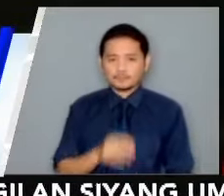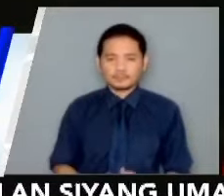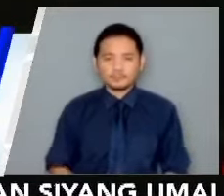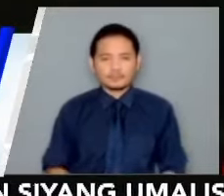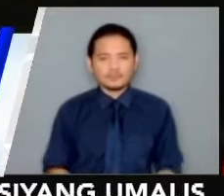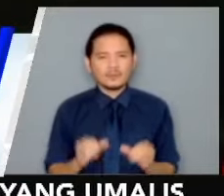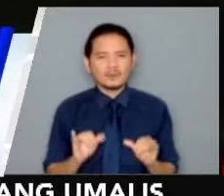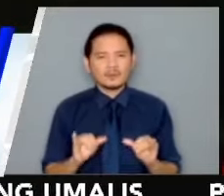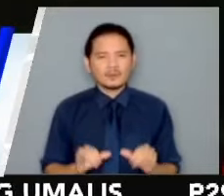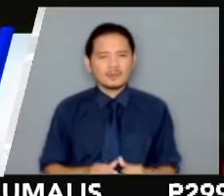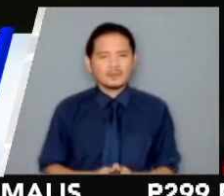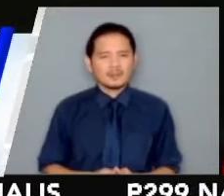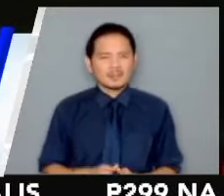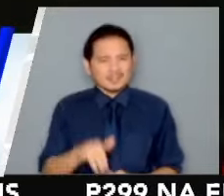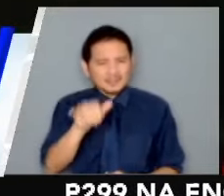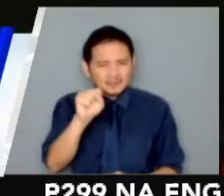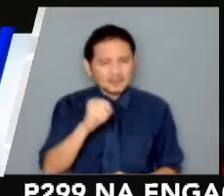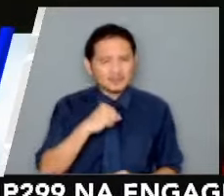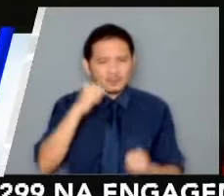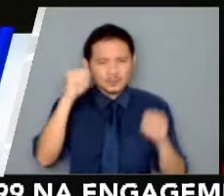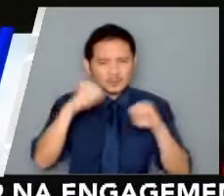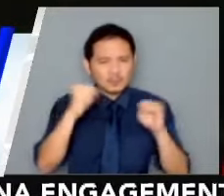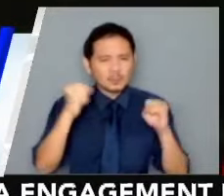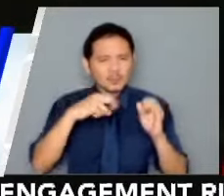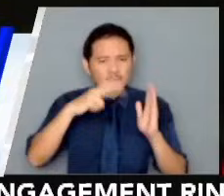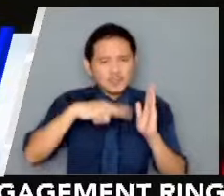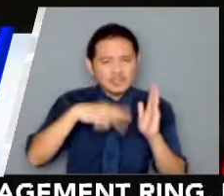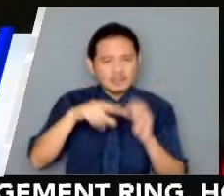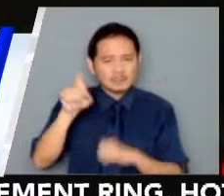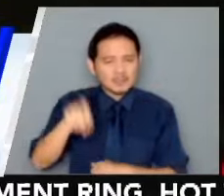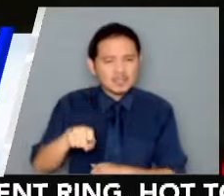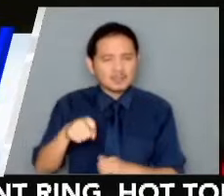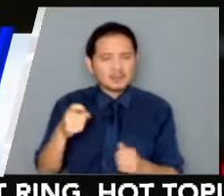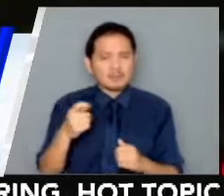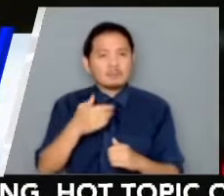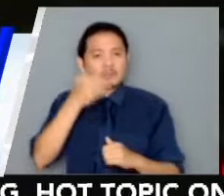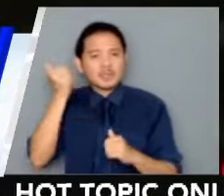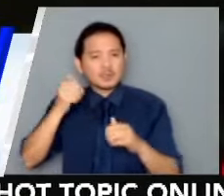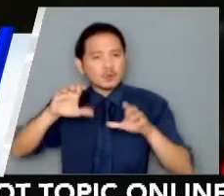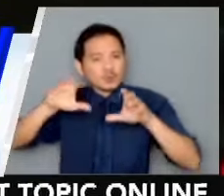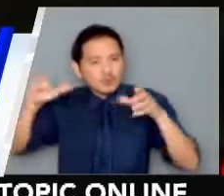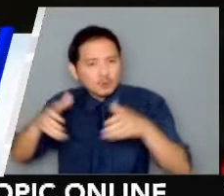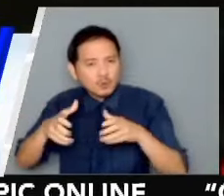hindi iba yung mayroong grupo, no? May mga